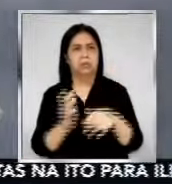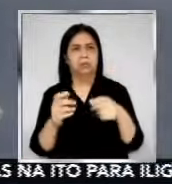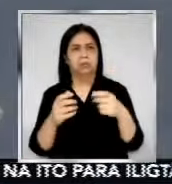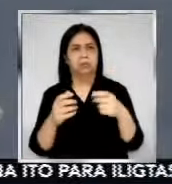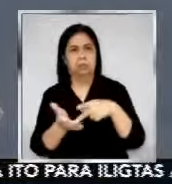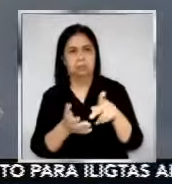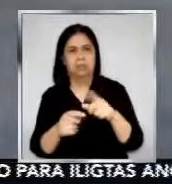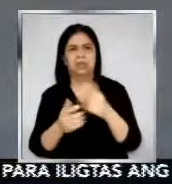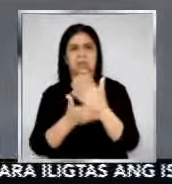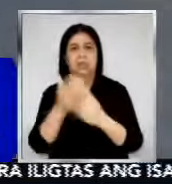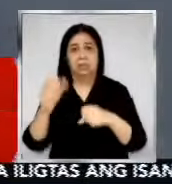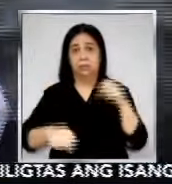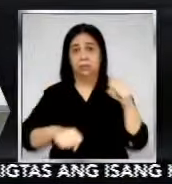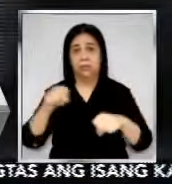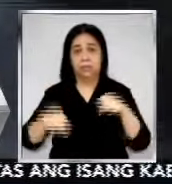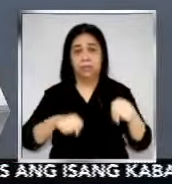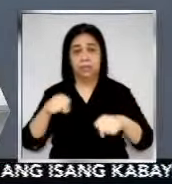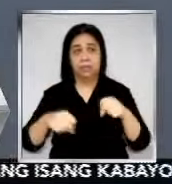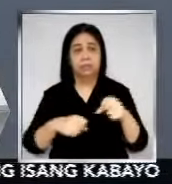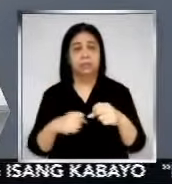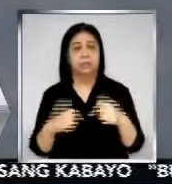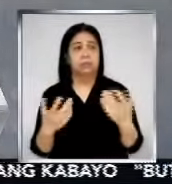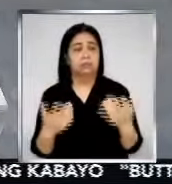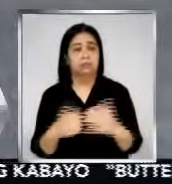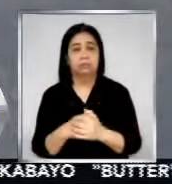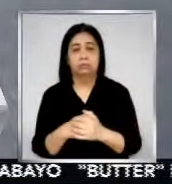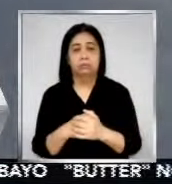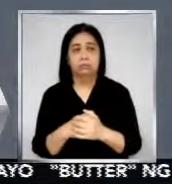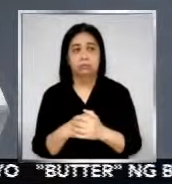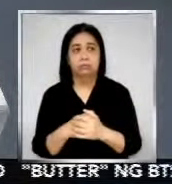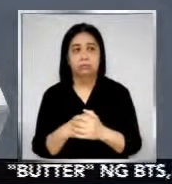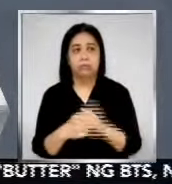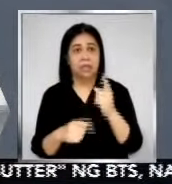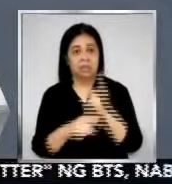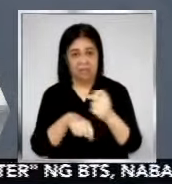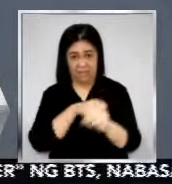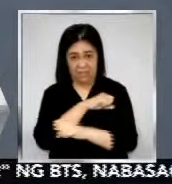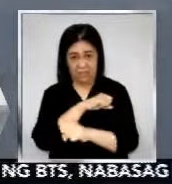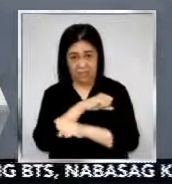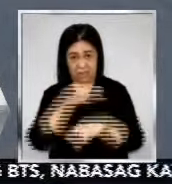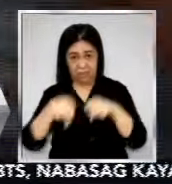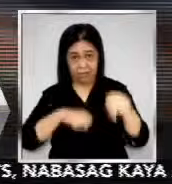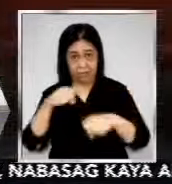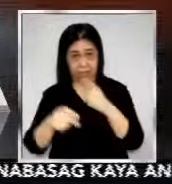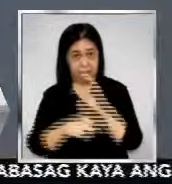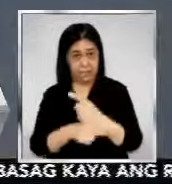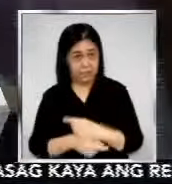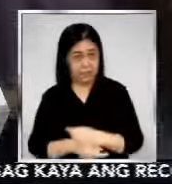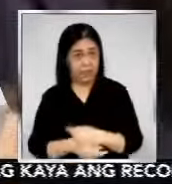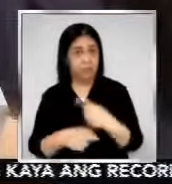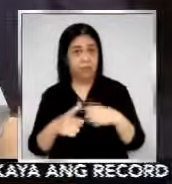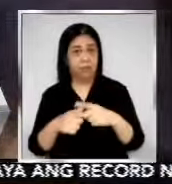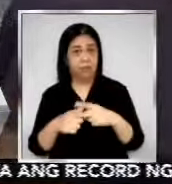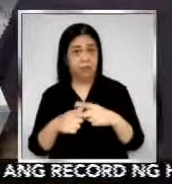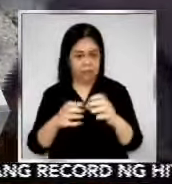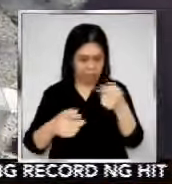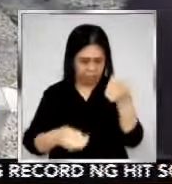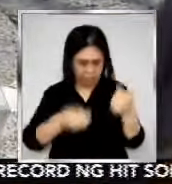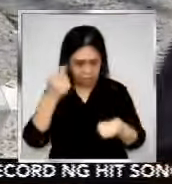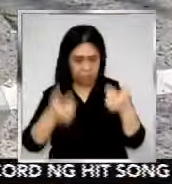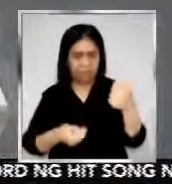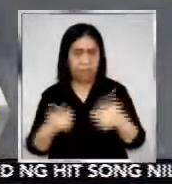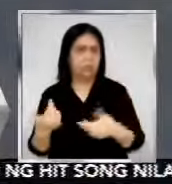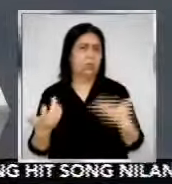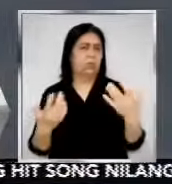bikers, ano, di ba ninanakaw yung bike nila? Tapos kakalasin yung mga parts. Yung libre naman, okay lang